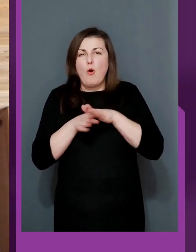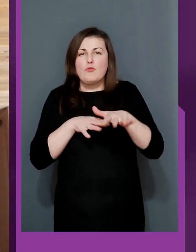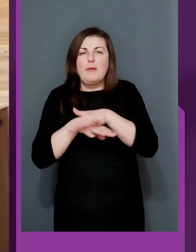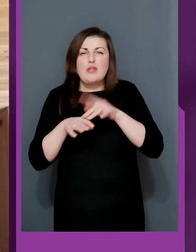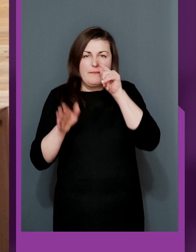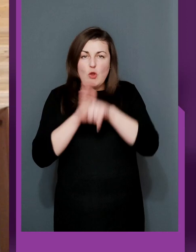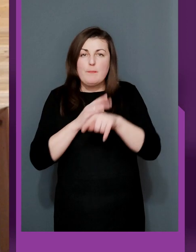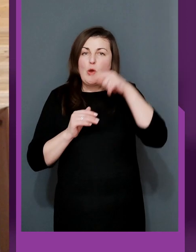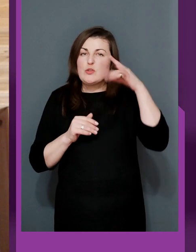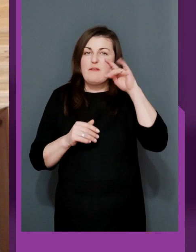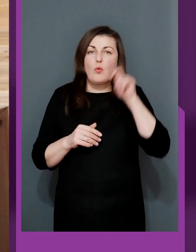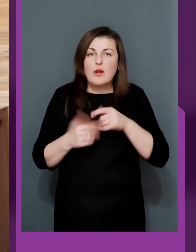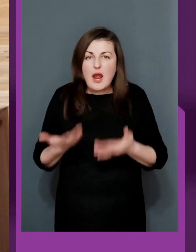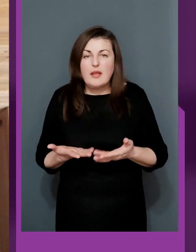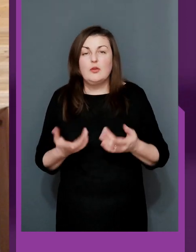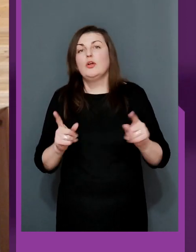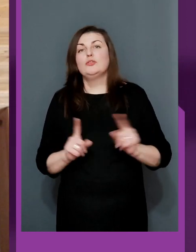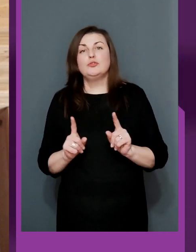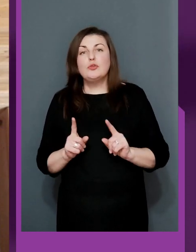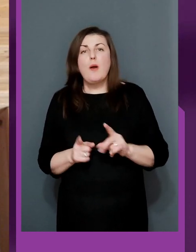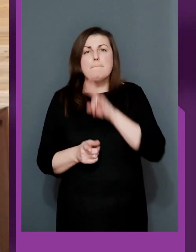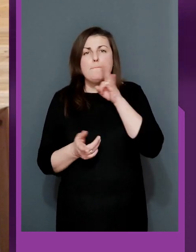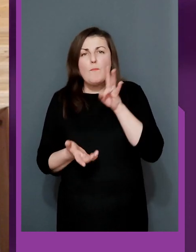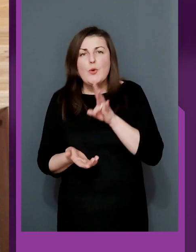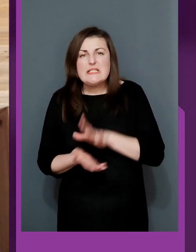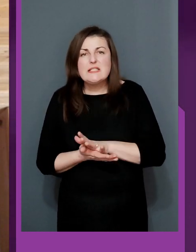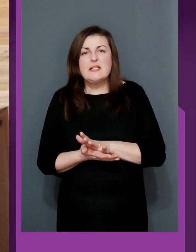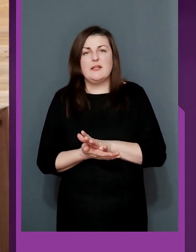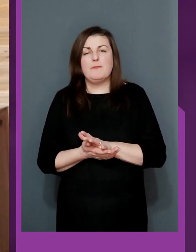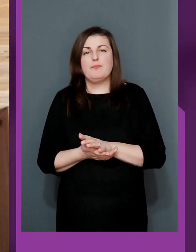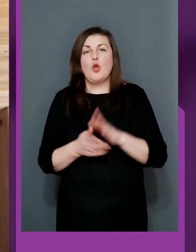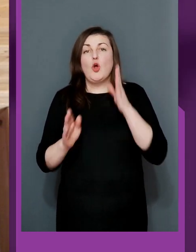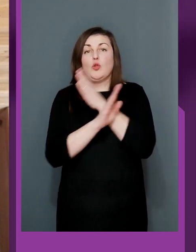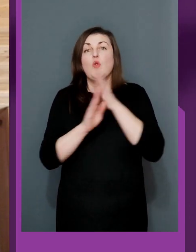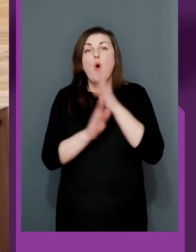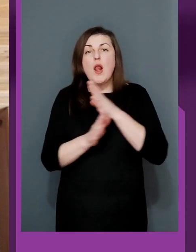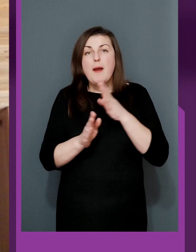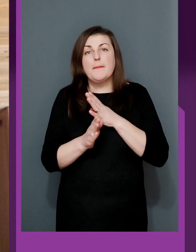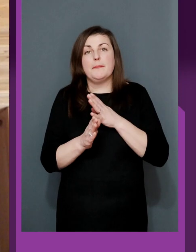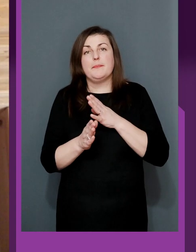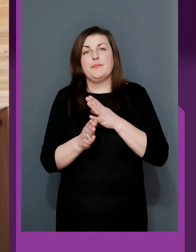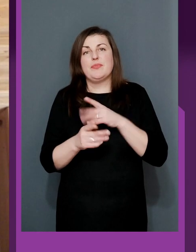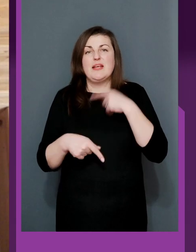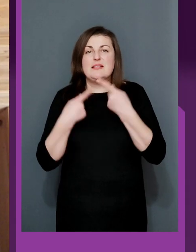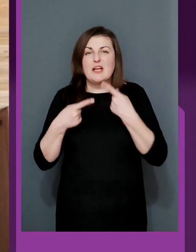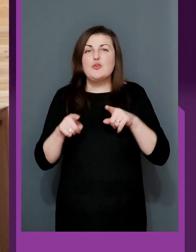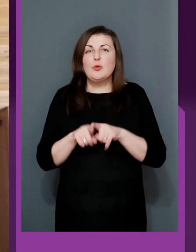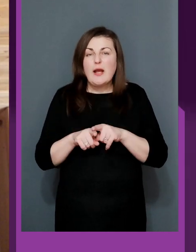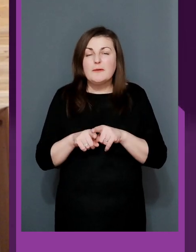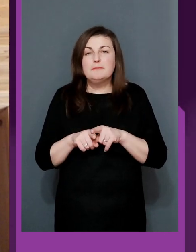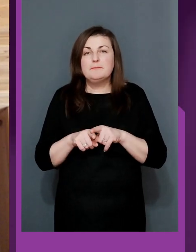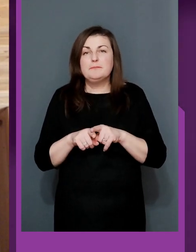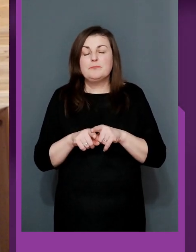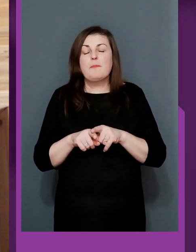в Україну що постійно доля Скажімо